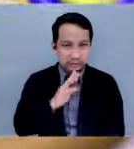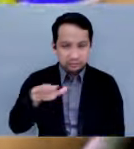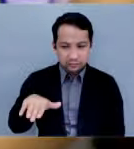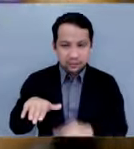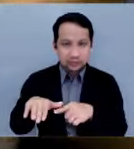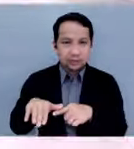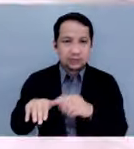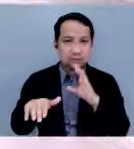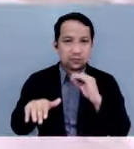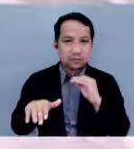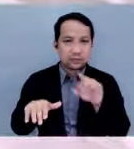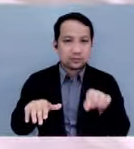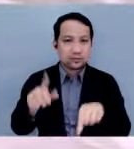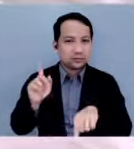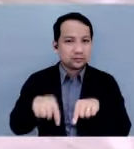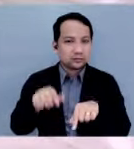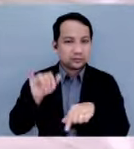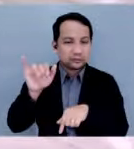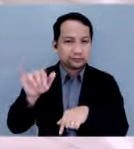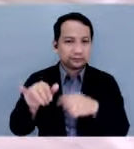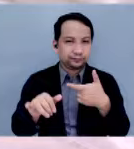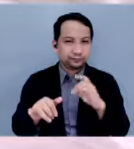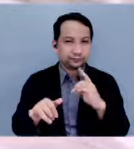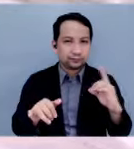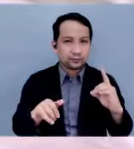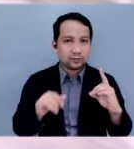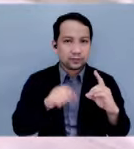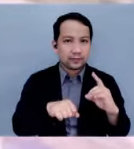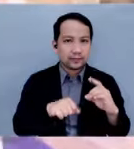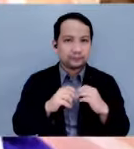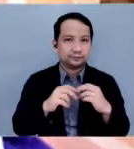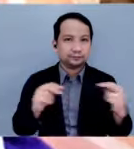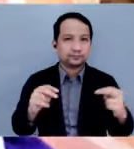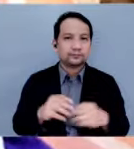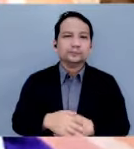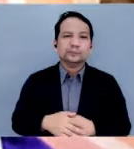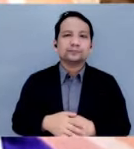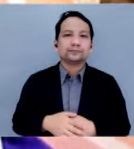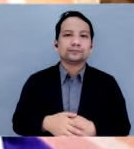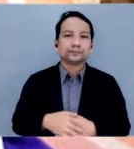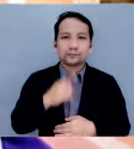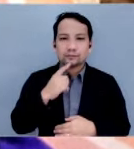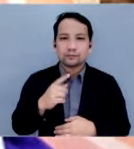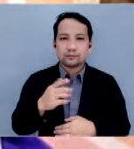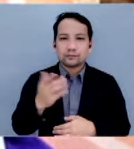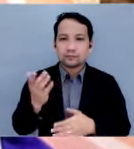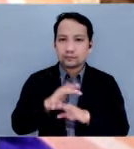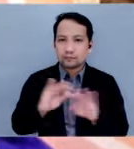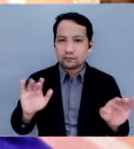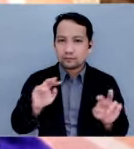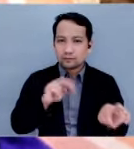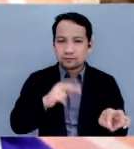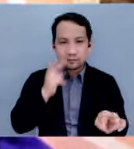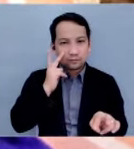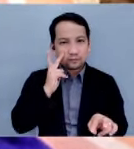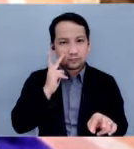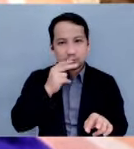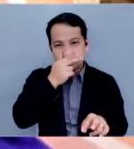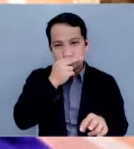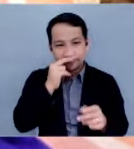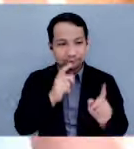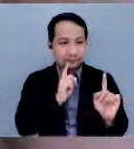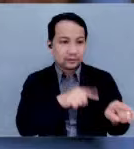at hindi tulad ng GDD na maaari pang maagapan. So far naman po sabi ni Lodok, wala naman po sila nakikita kasi kahit pa paano po may response po